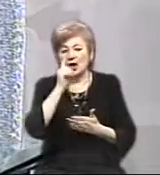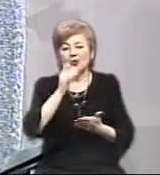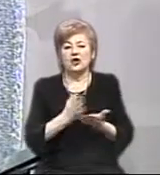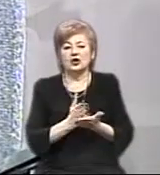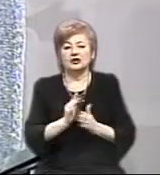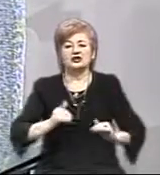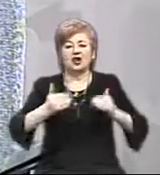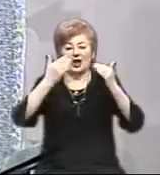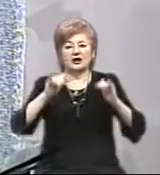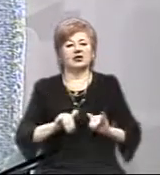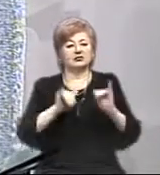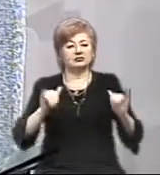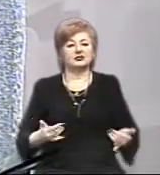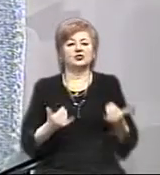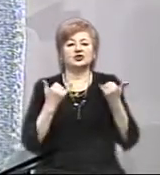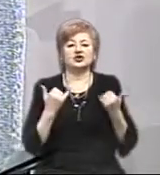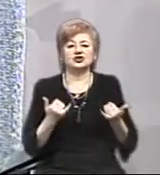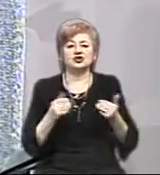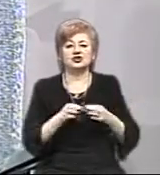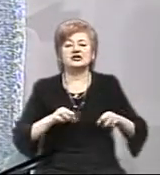кар'єру. Зараз в парламенті лише